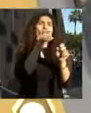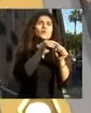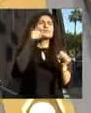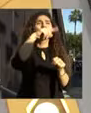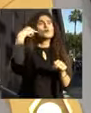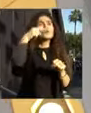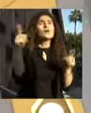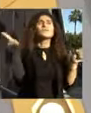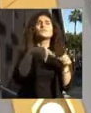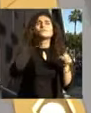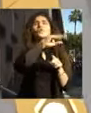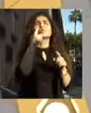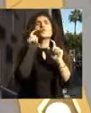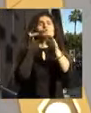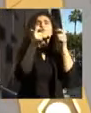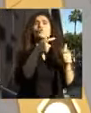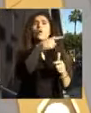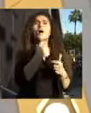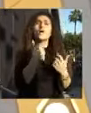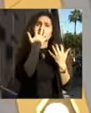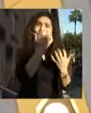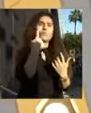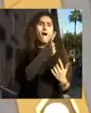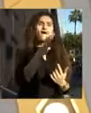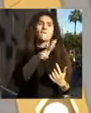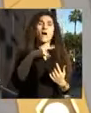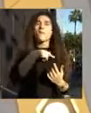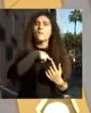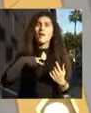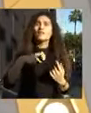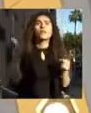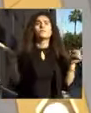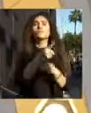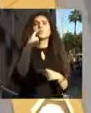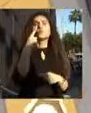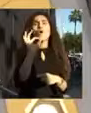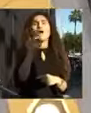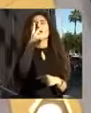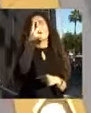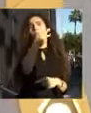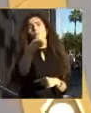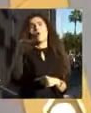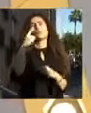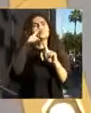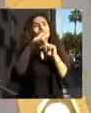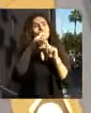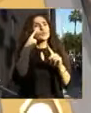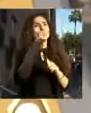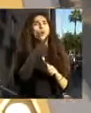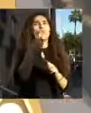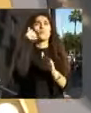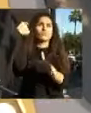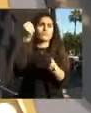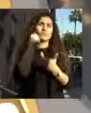sığınmacıları ağırlıyoruz. Belediyemizin kaynakları 2 milyon nüfusumuza göre geliyor.